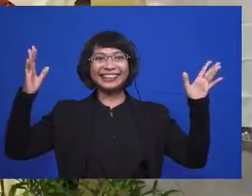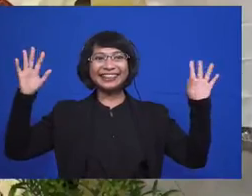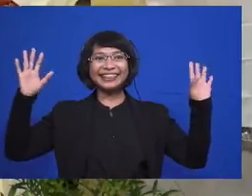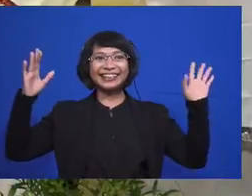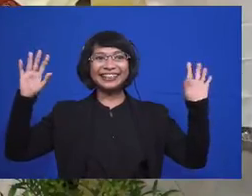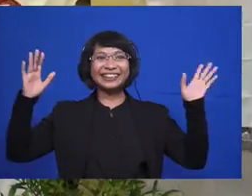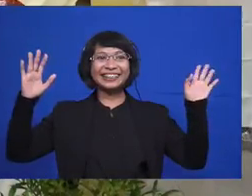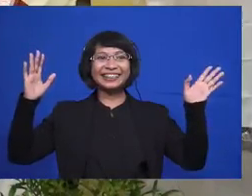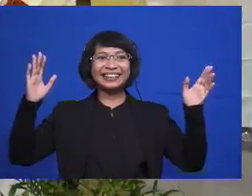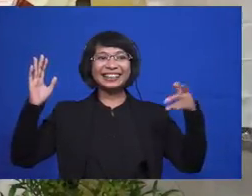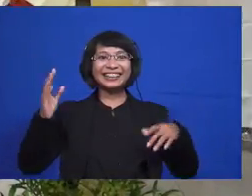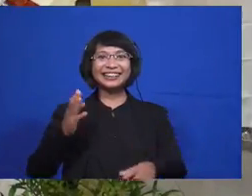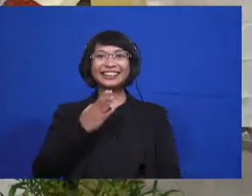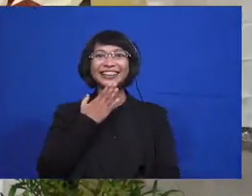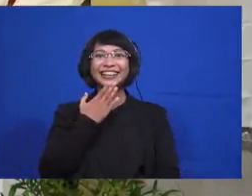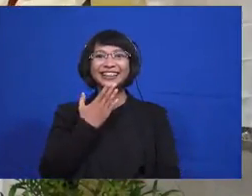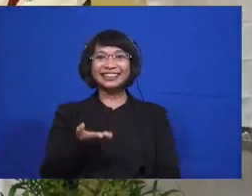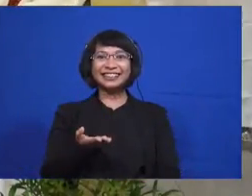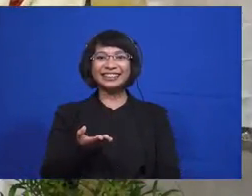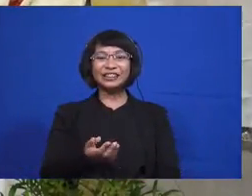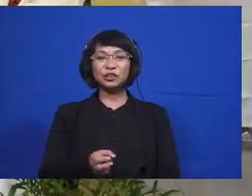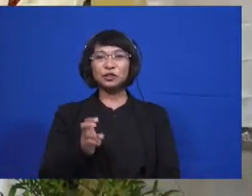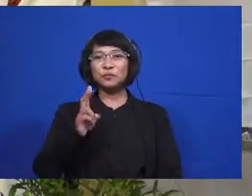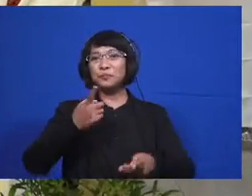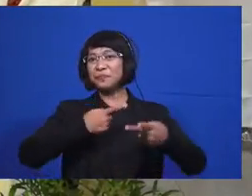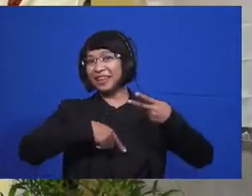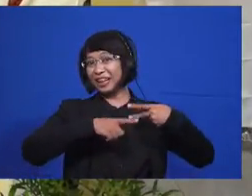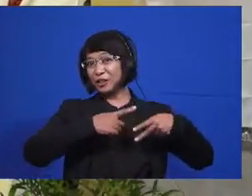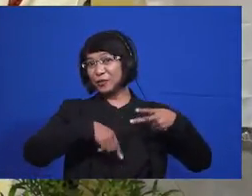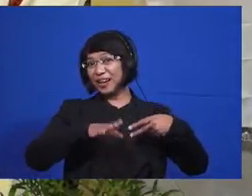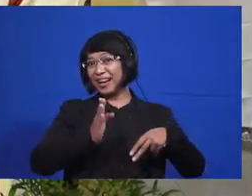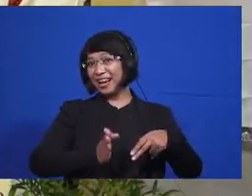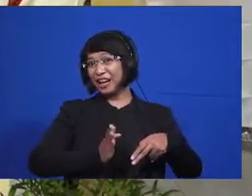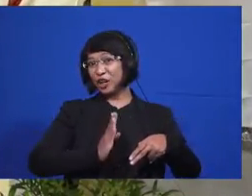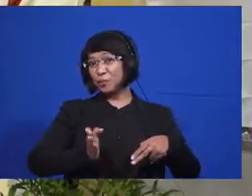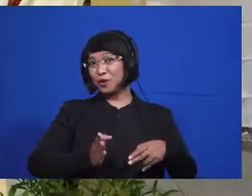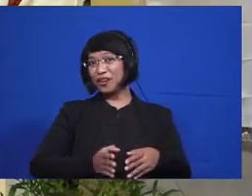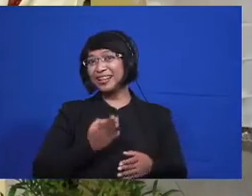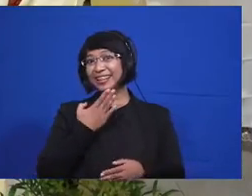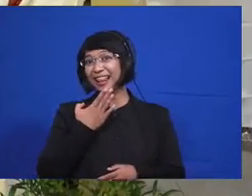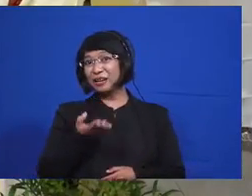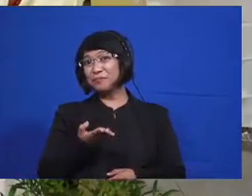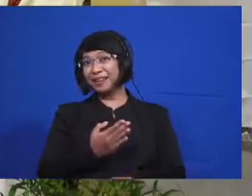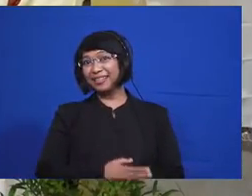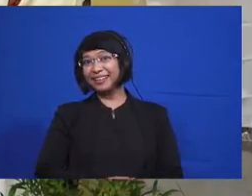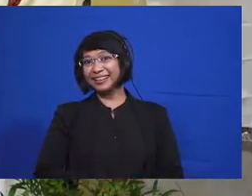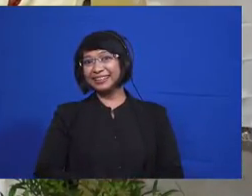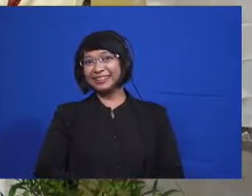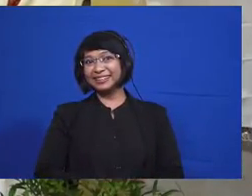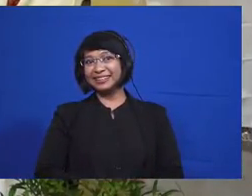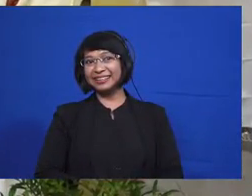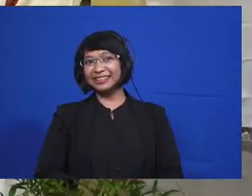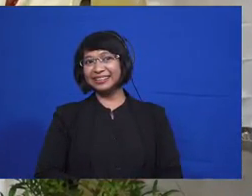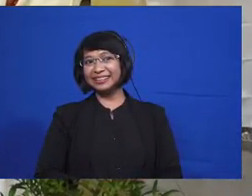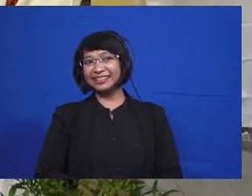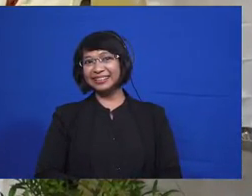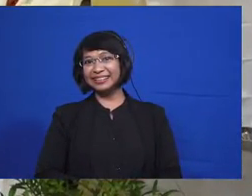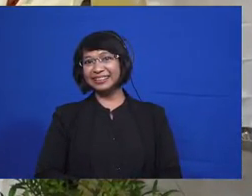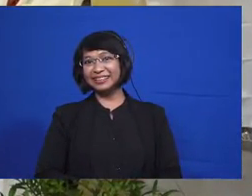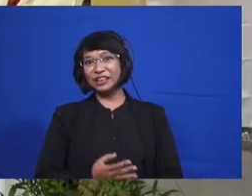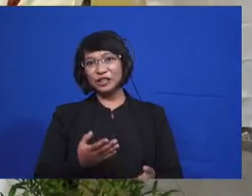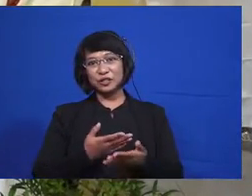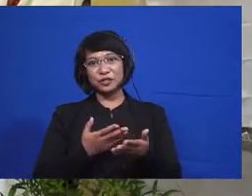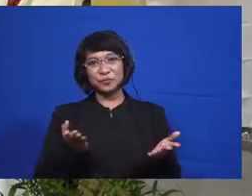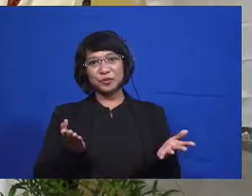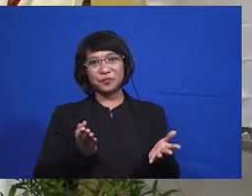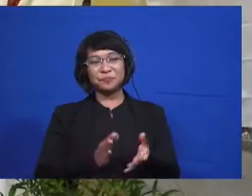Sekali lagi, provisiat untuk kedua Romo, Provisiat Romo Amisani, Provisiat Romo